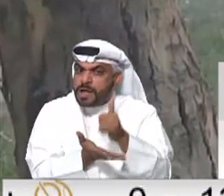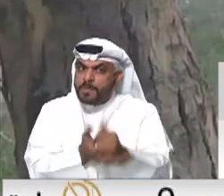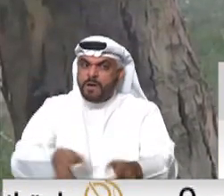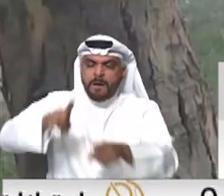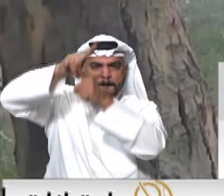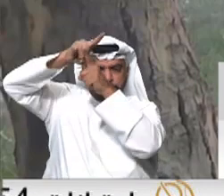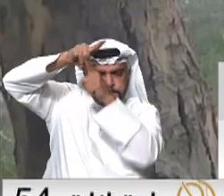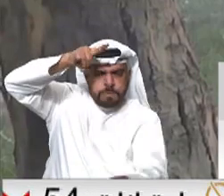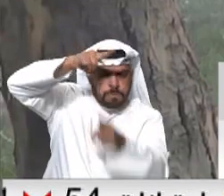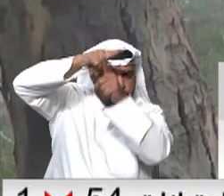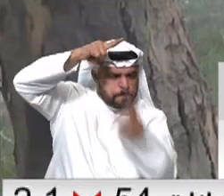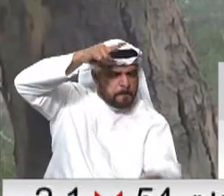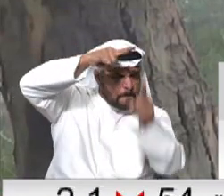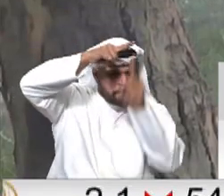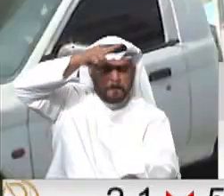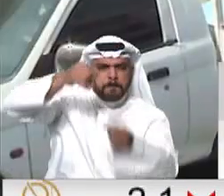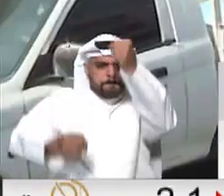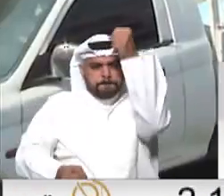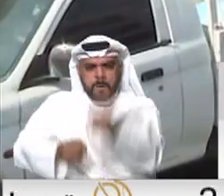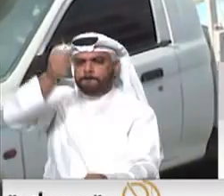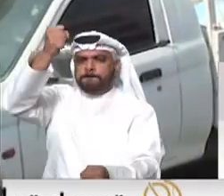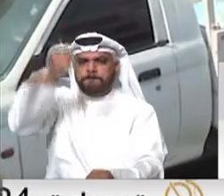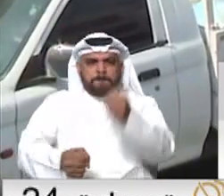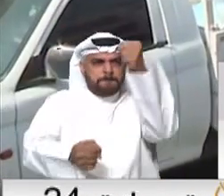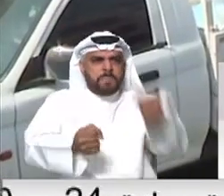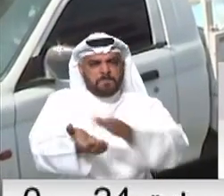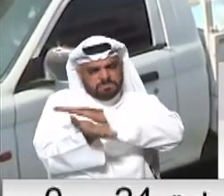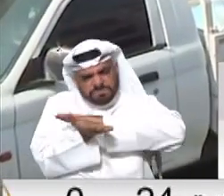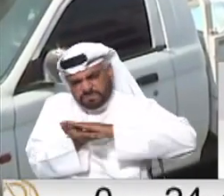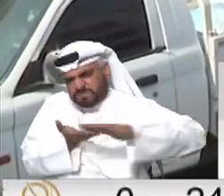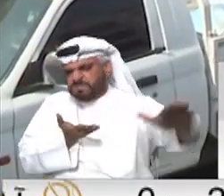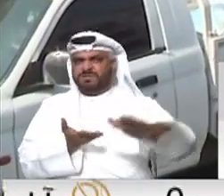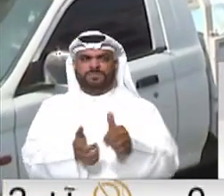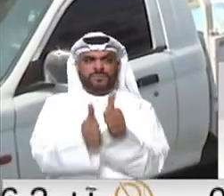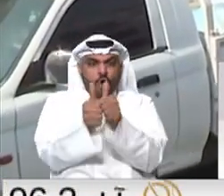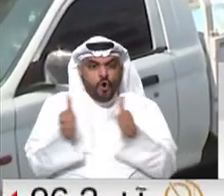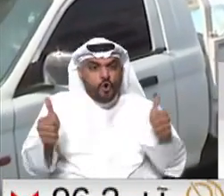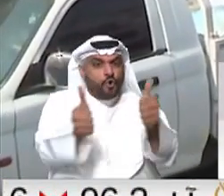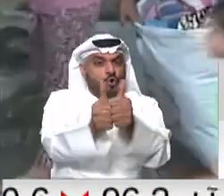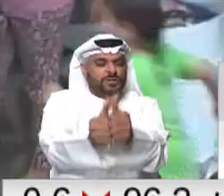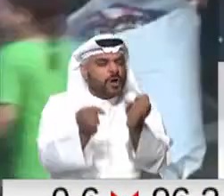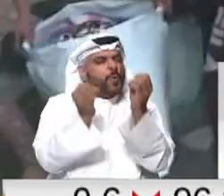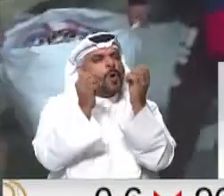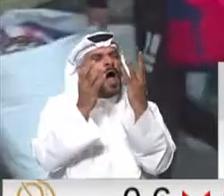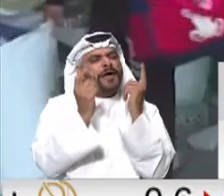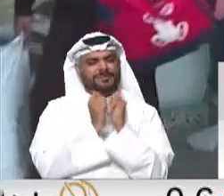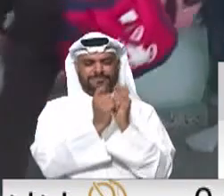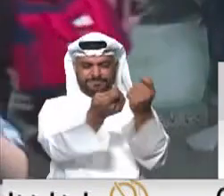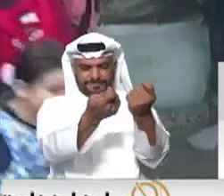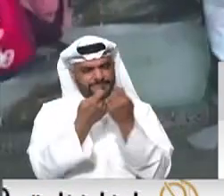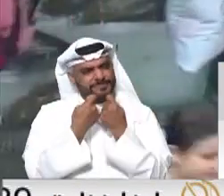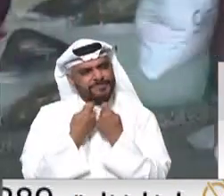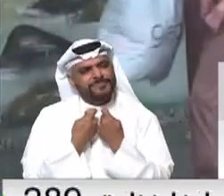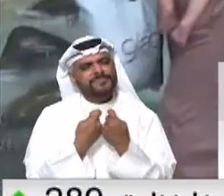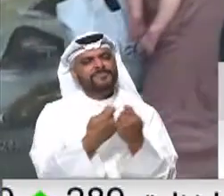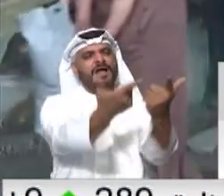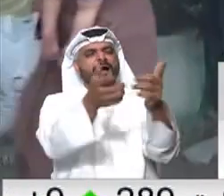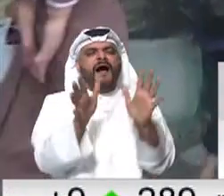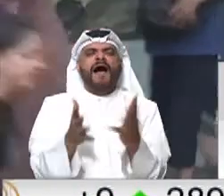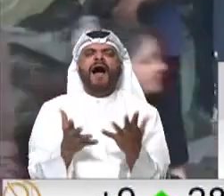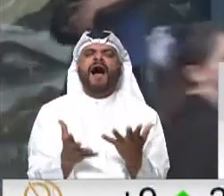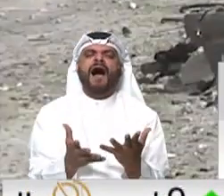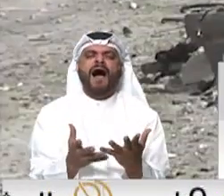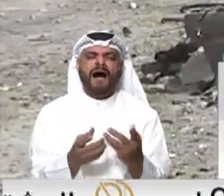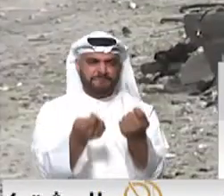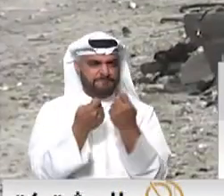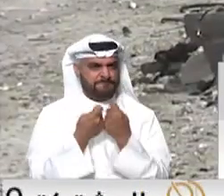هو على هذه الأرض. آلاف الأسر تركت بيوتها قسراً وأصبحت في عداد